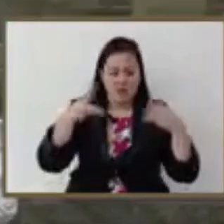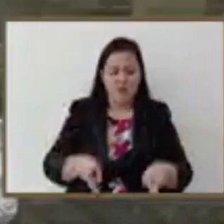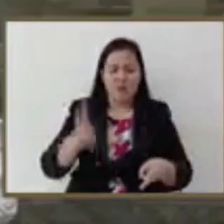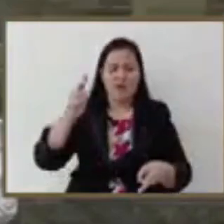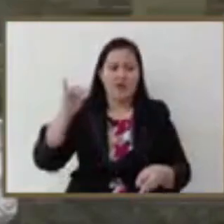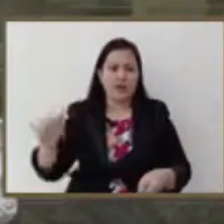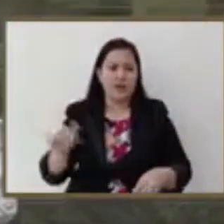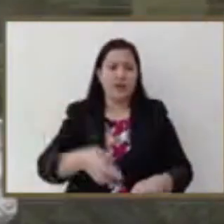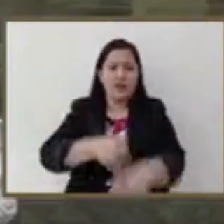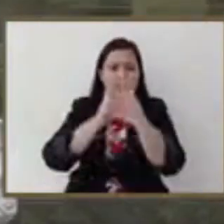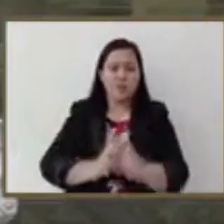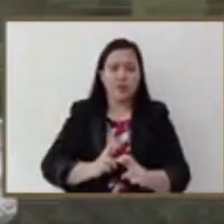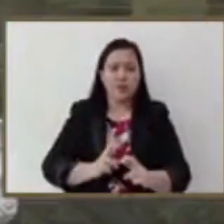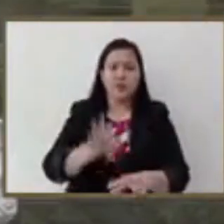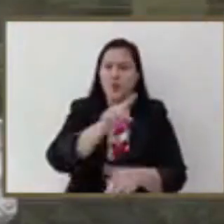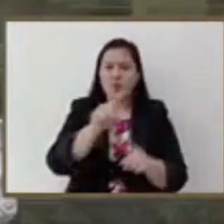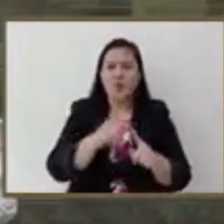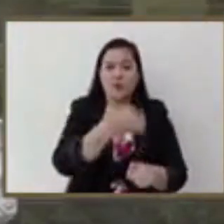pag-iisipan ng hindi maganda.